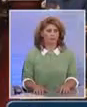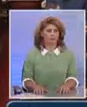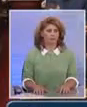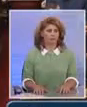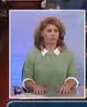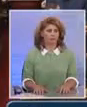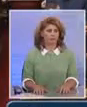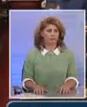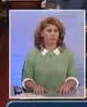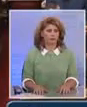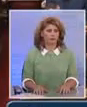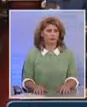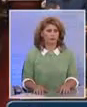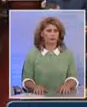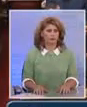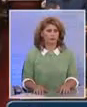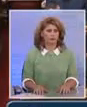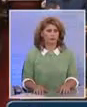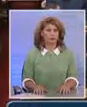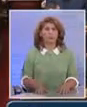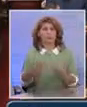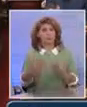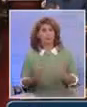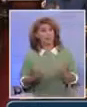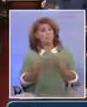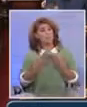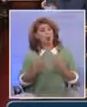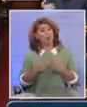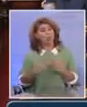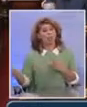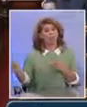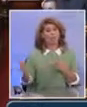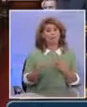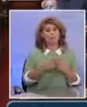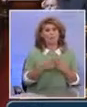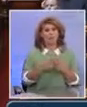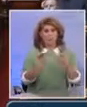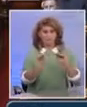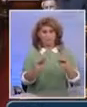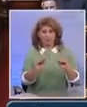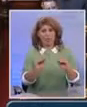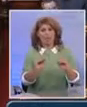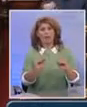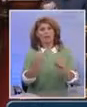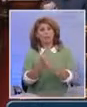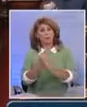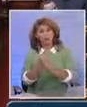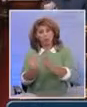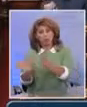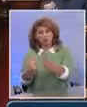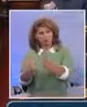Υπάρχει μεγάλη διαφορά μεταξύ της παιδείας και του επαγγελματικού